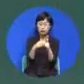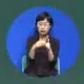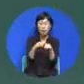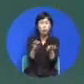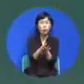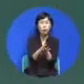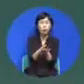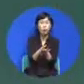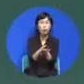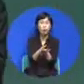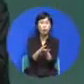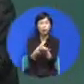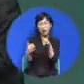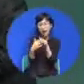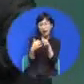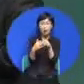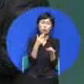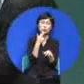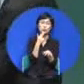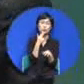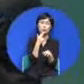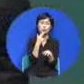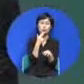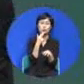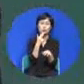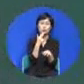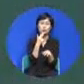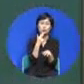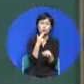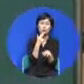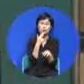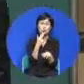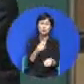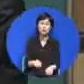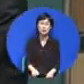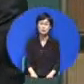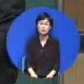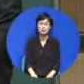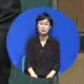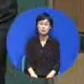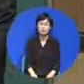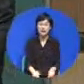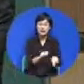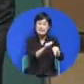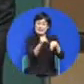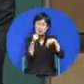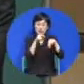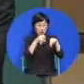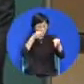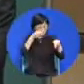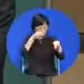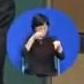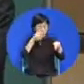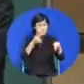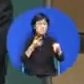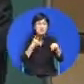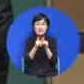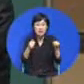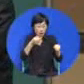끝나버렸어요. There were no wars in Israel. 그럼 뭐라고 기대는 줄 압니까? What else does it record? 사무엘을 본